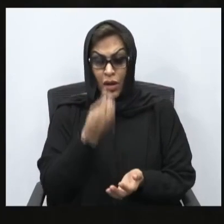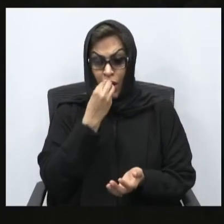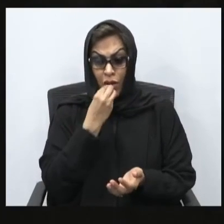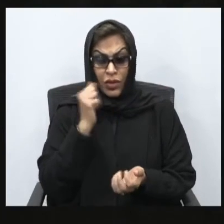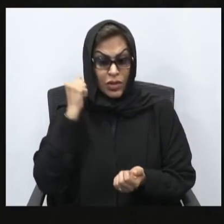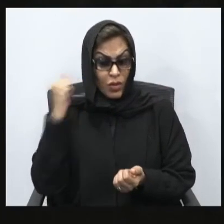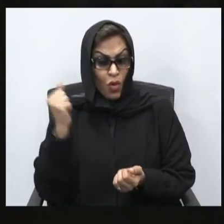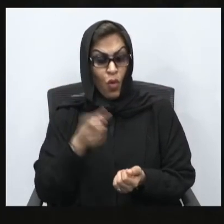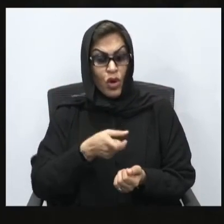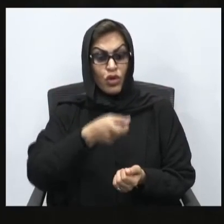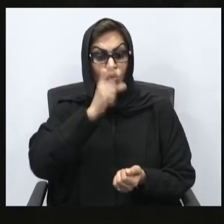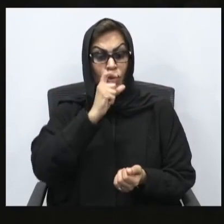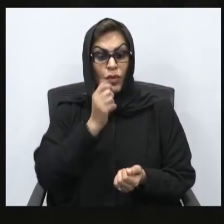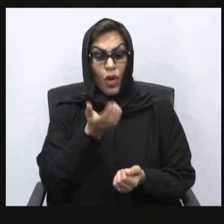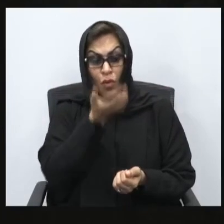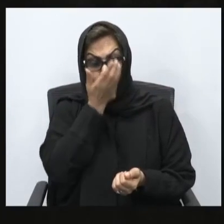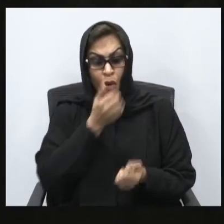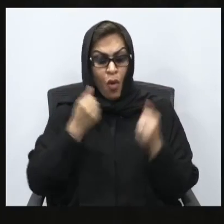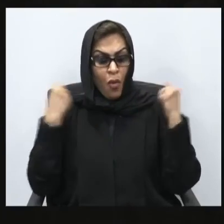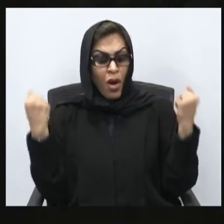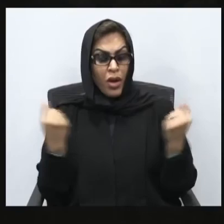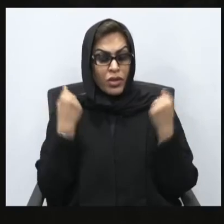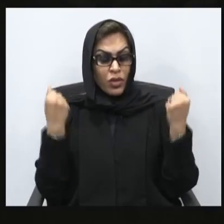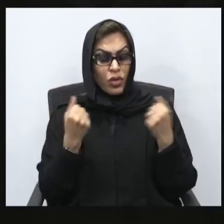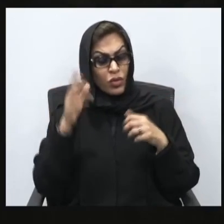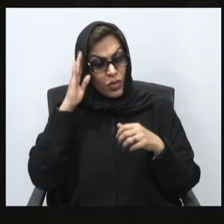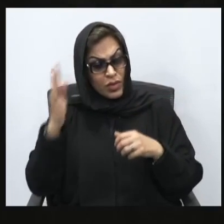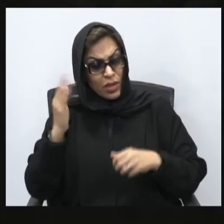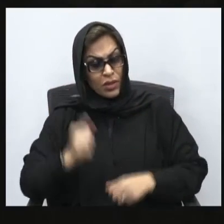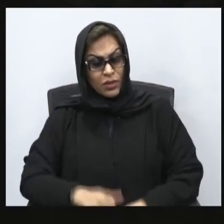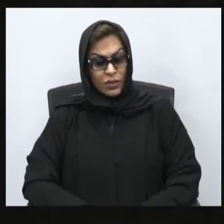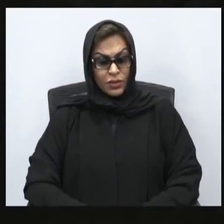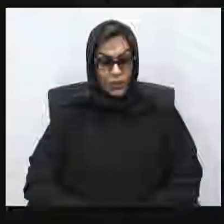الصحيه وشرب الماء وممارسه الرياضه ودمتم سالمين في امان الله